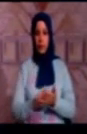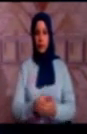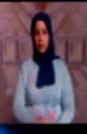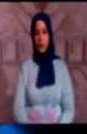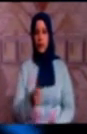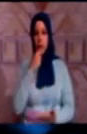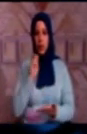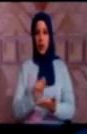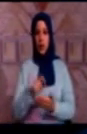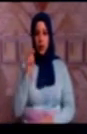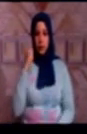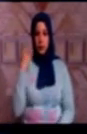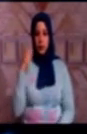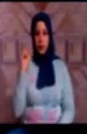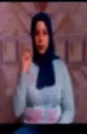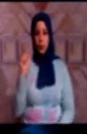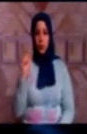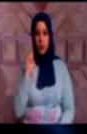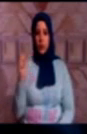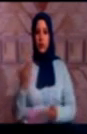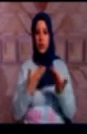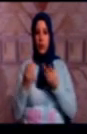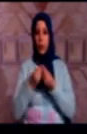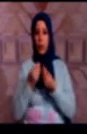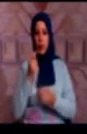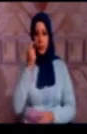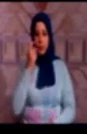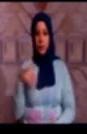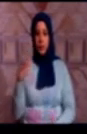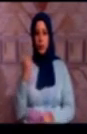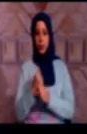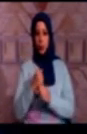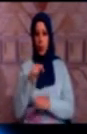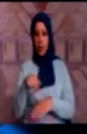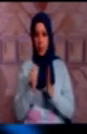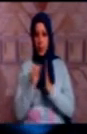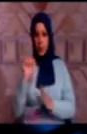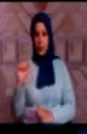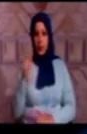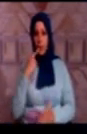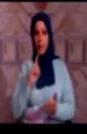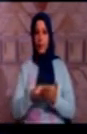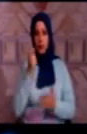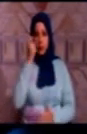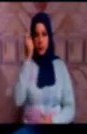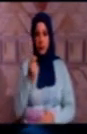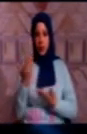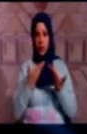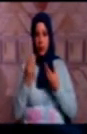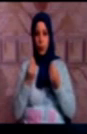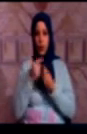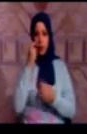اي موظف لا يتعامل مع الجمهور ده ممكن يشتغل مع من البيت ولكن الموظف دلوقتي بقيت عمل مع